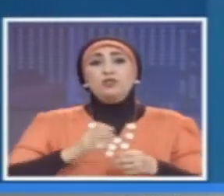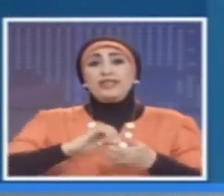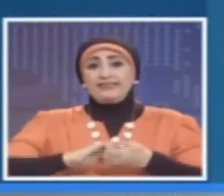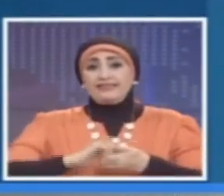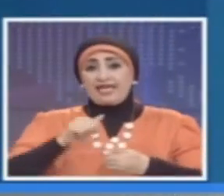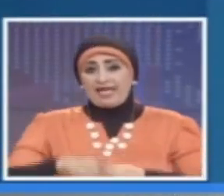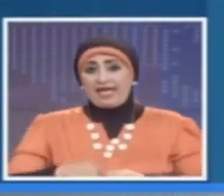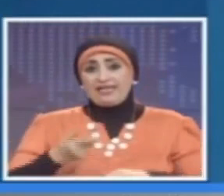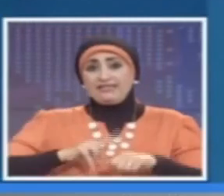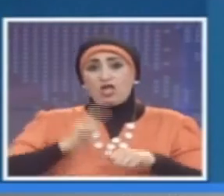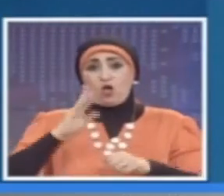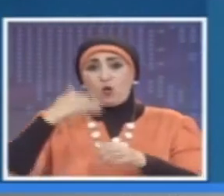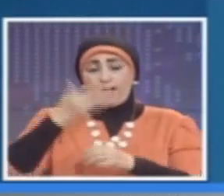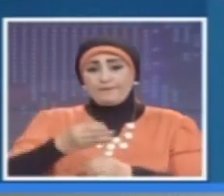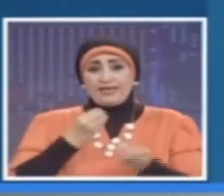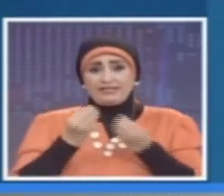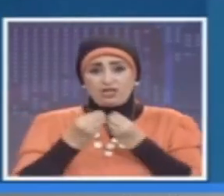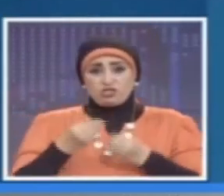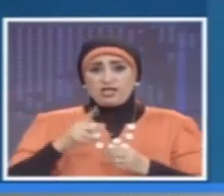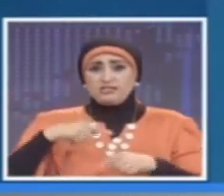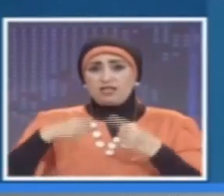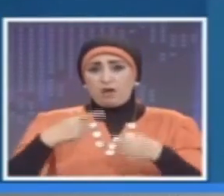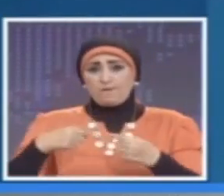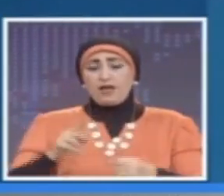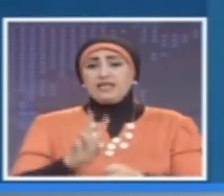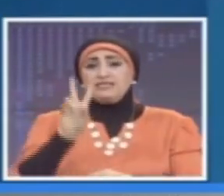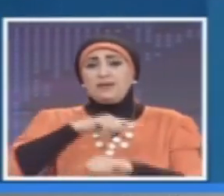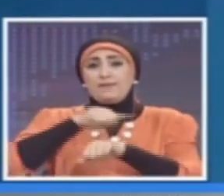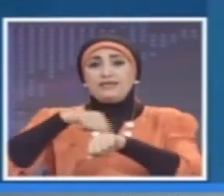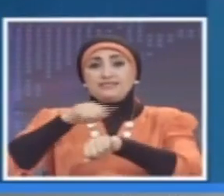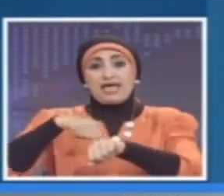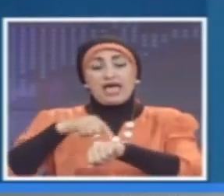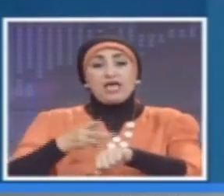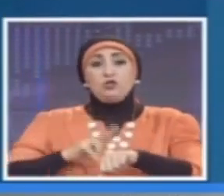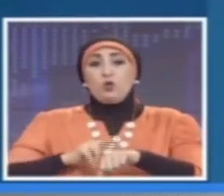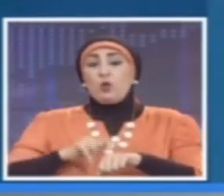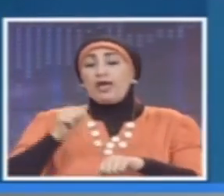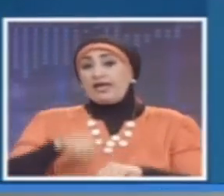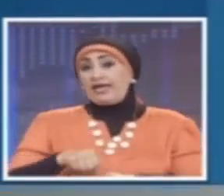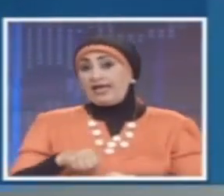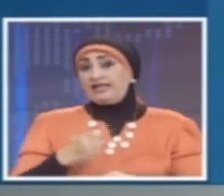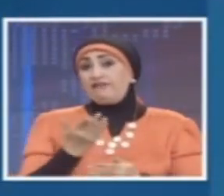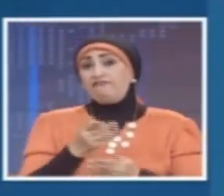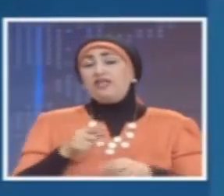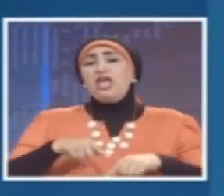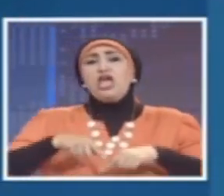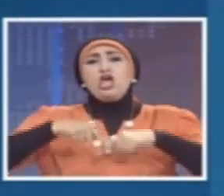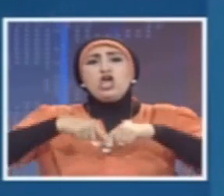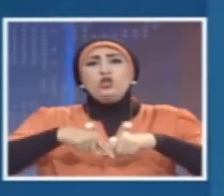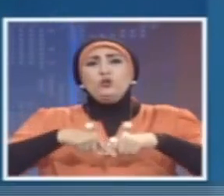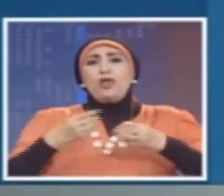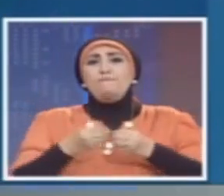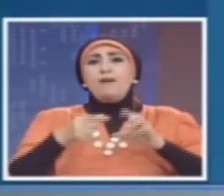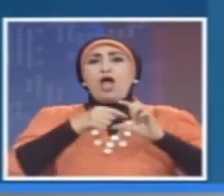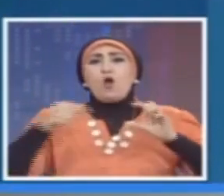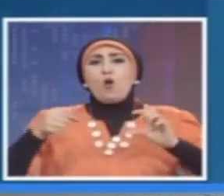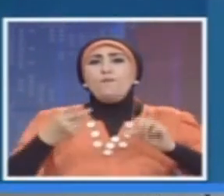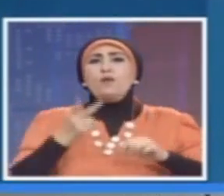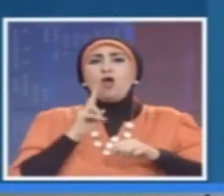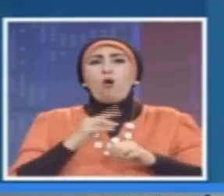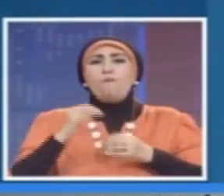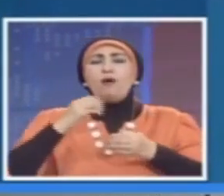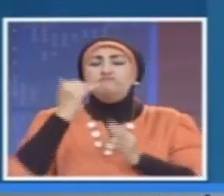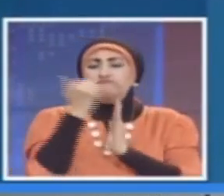على البيان الذي جاء بعد نقاشات استمرت 7 ساعات، وسعت خلالها اليونان وقبرص لتدابير